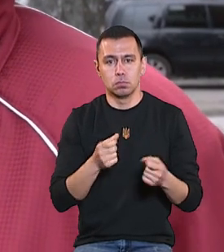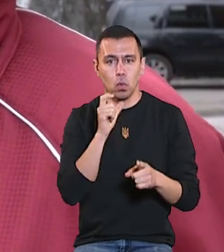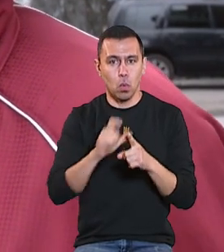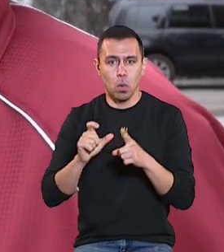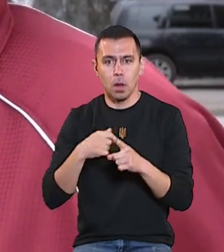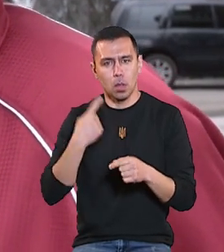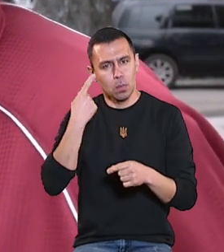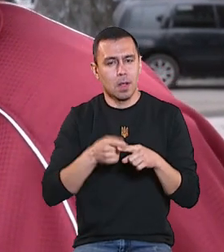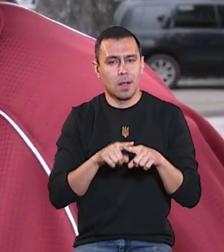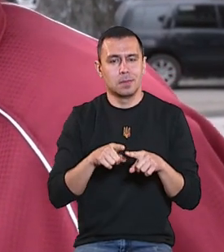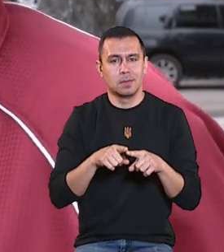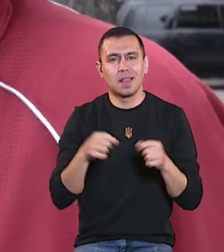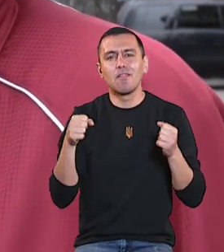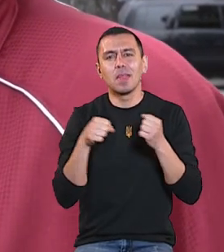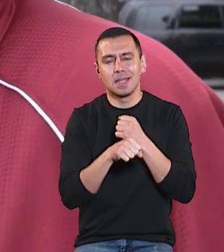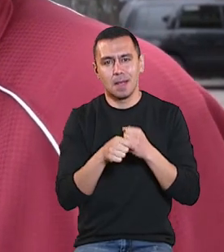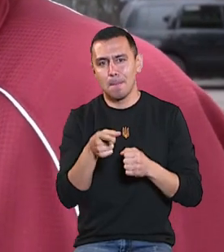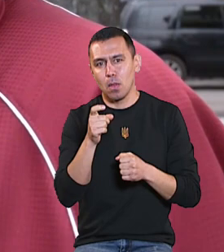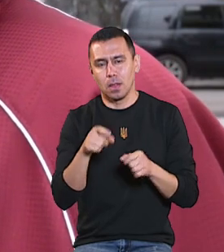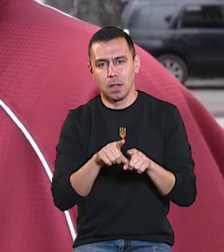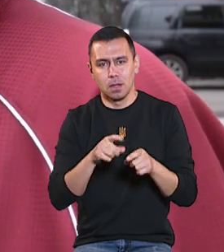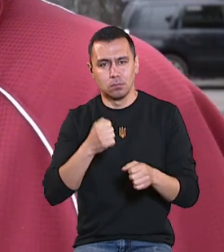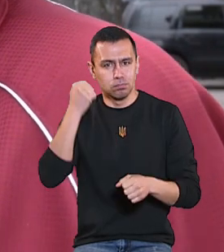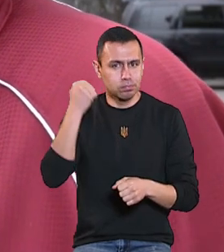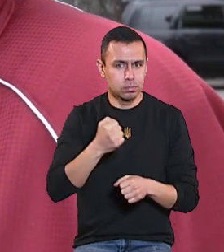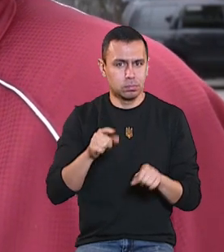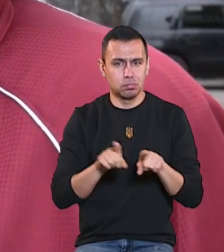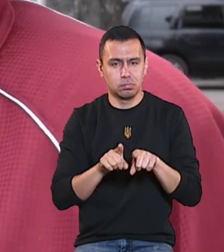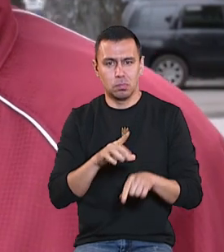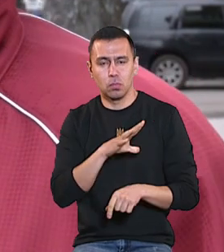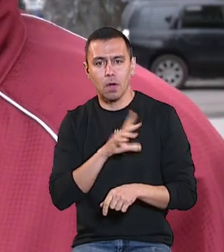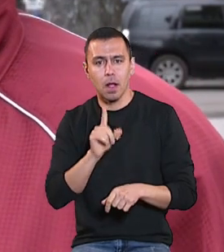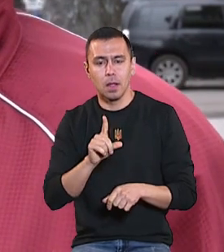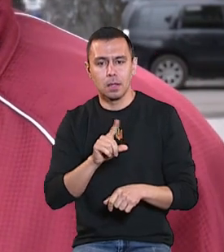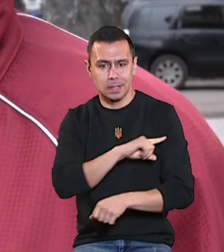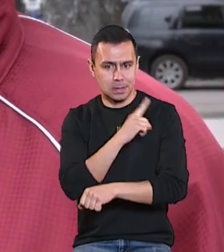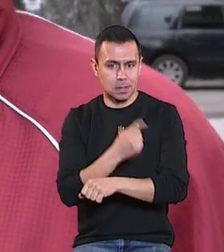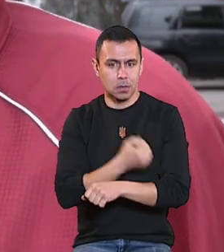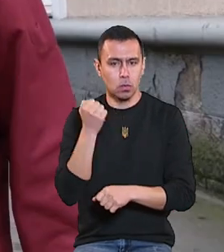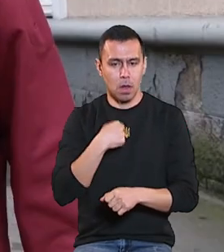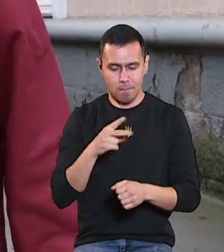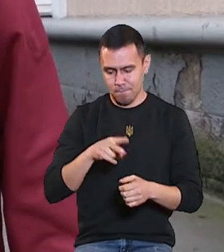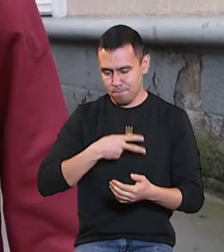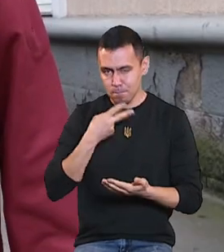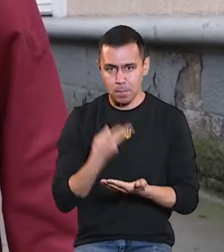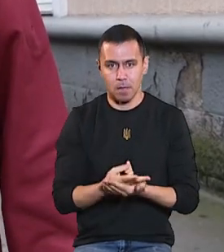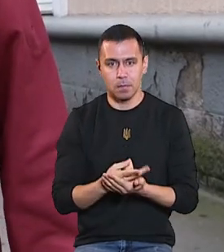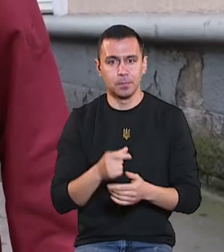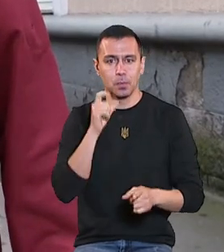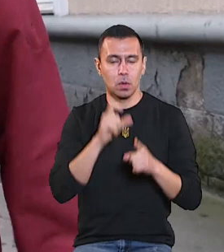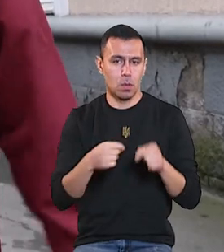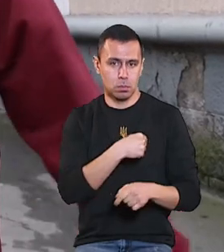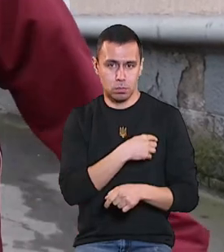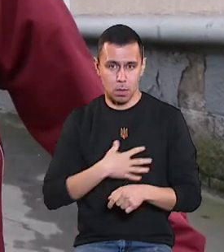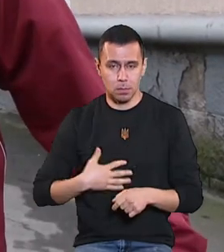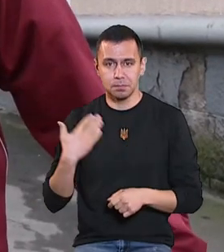якась травматика, можливо. Ну, такий тупий удар був. Але сильний удар, бо я навіть впав. Із кульовим пораненням